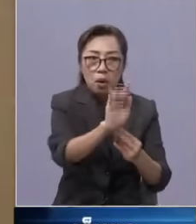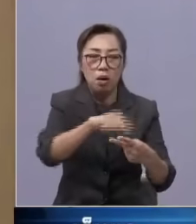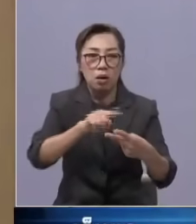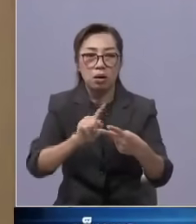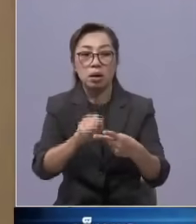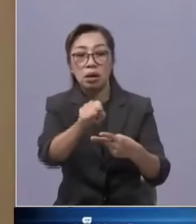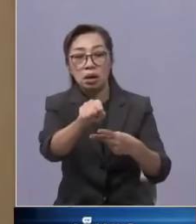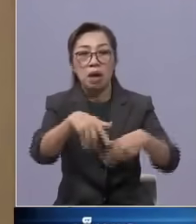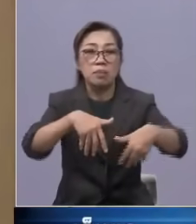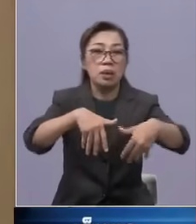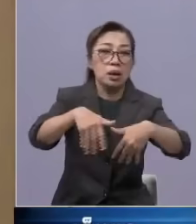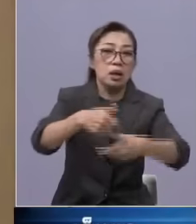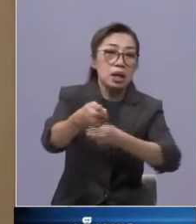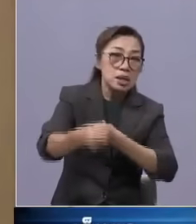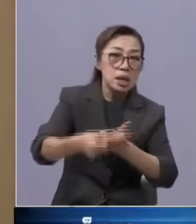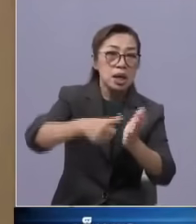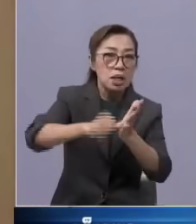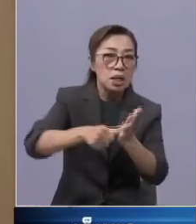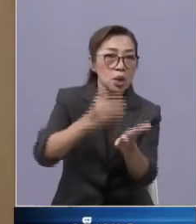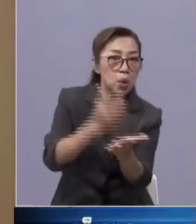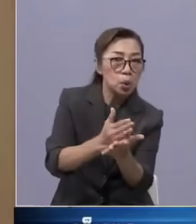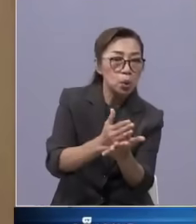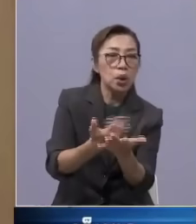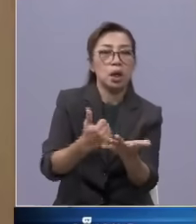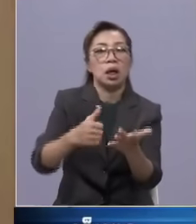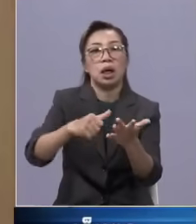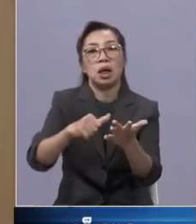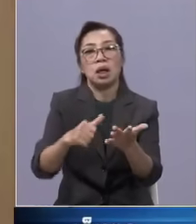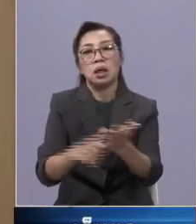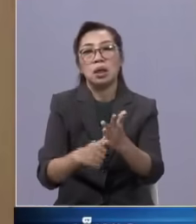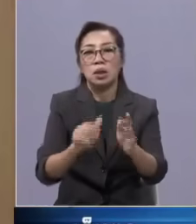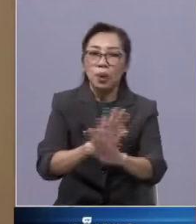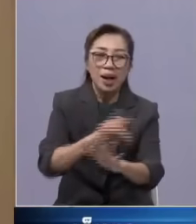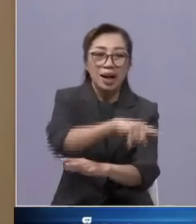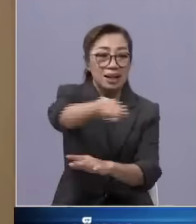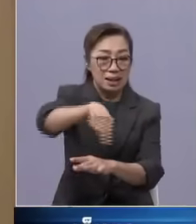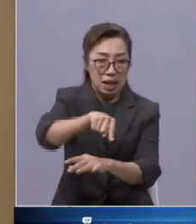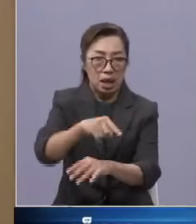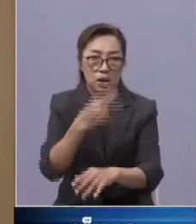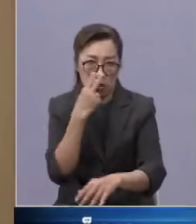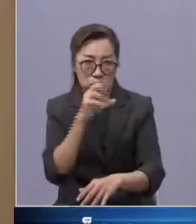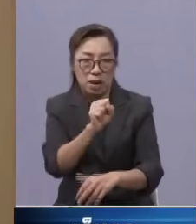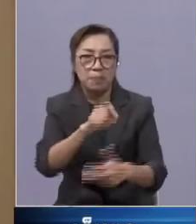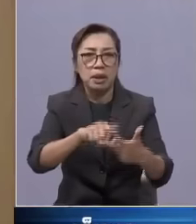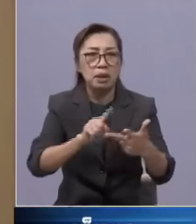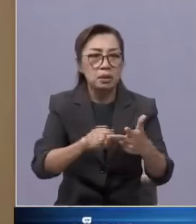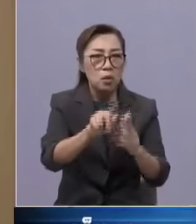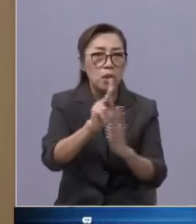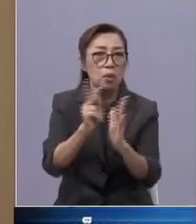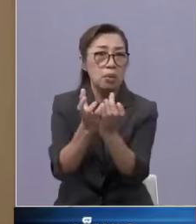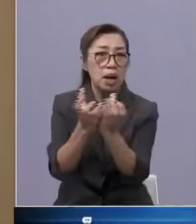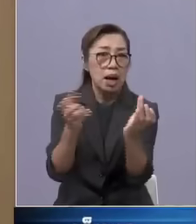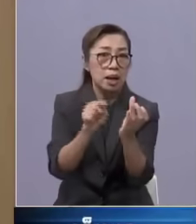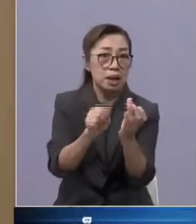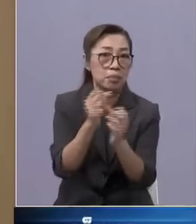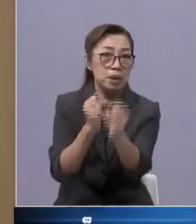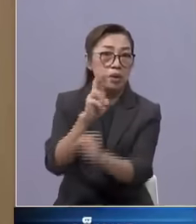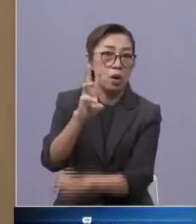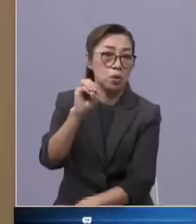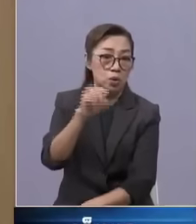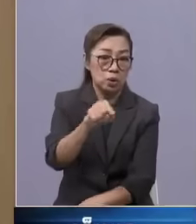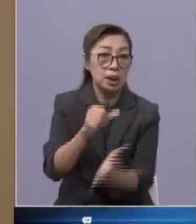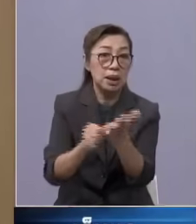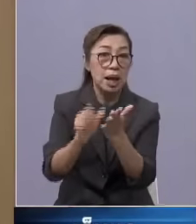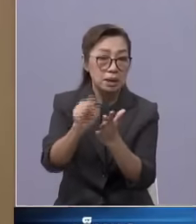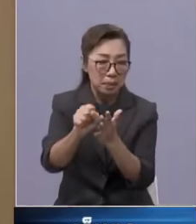ของการปลดหนี้พรรคหนี้นอกจากนั้นมีประเด็นทางการเมืองที่พรรคเพื่อไทยประกาศเอาไว้ก่อนหน้าอย่างเรื่องของการแก้รัฐธรรมนูญปี 60เปิดทาง